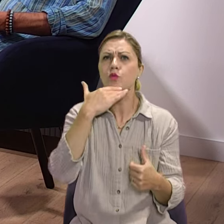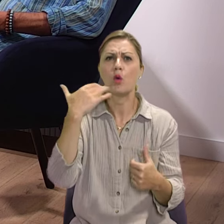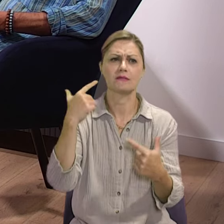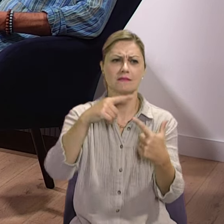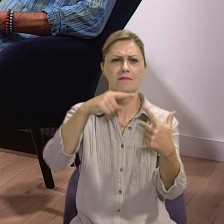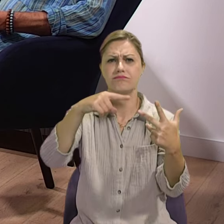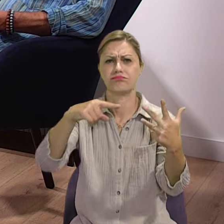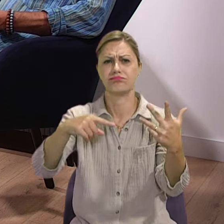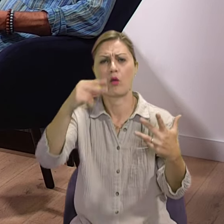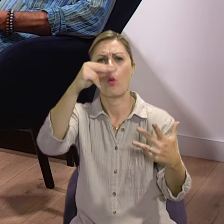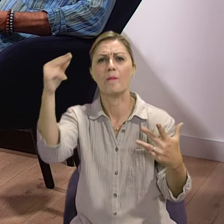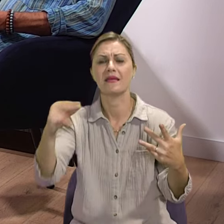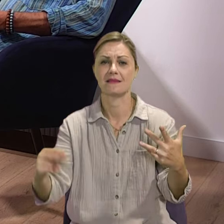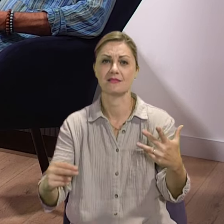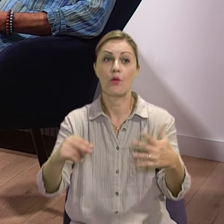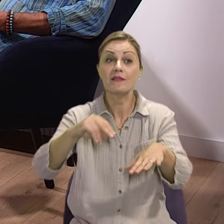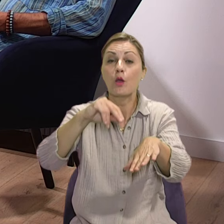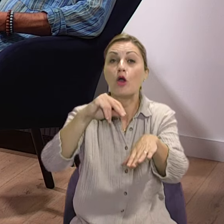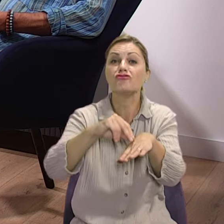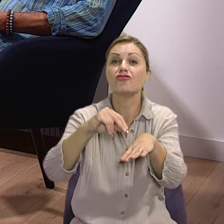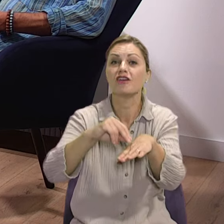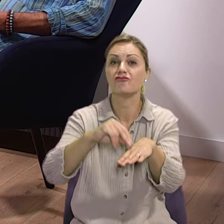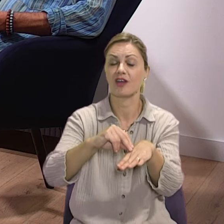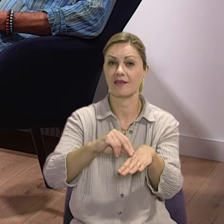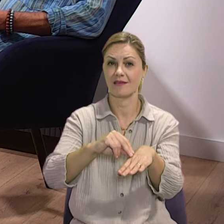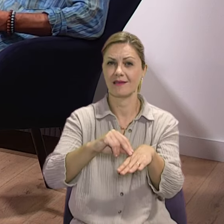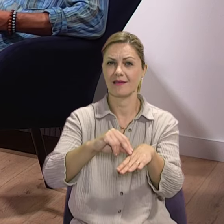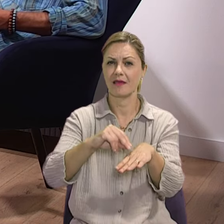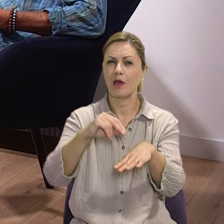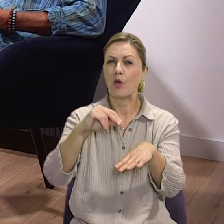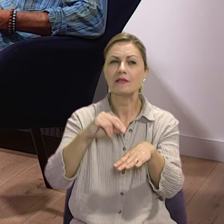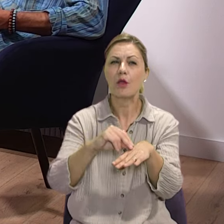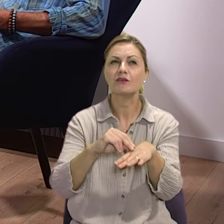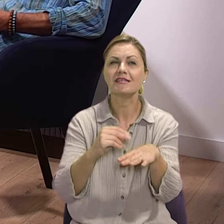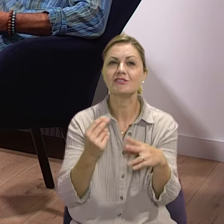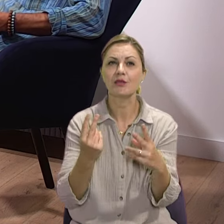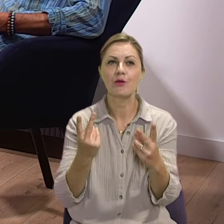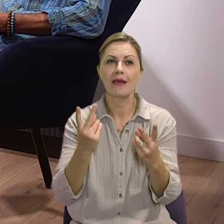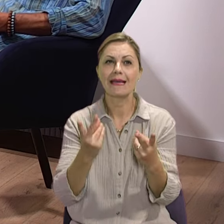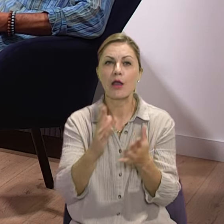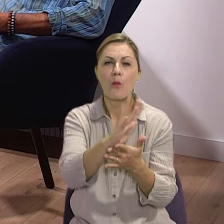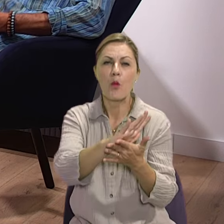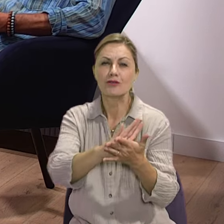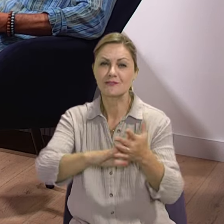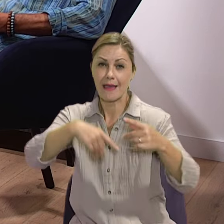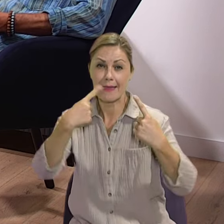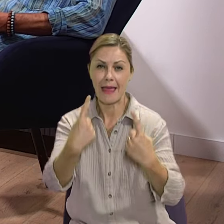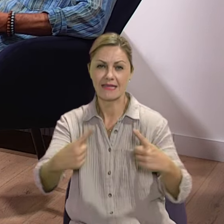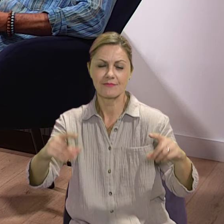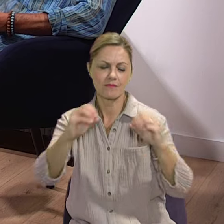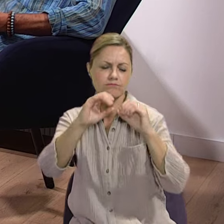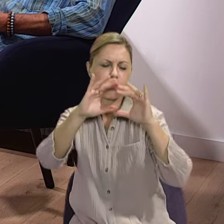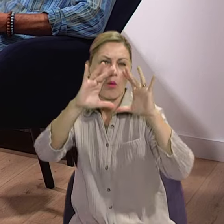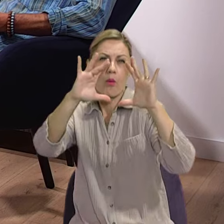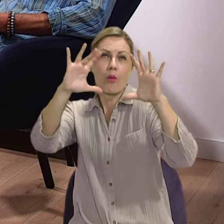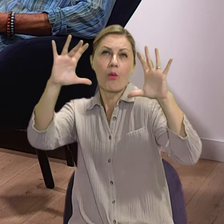dosta njih koji osjećaju šta se događa. Naziru i onda je to lijepo